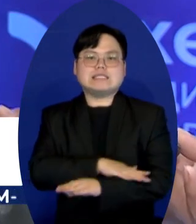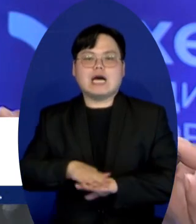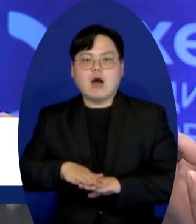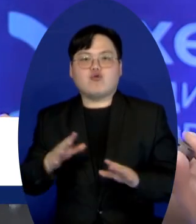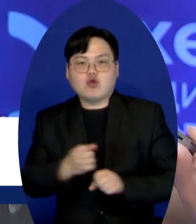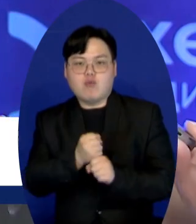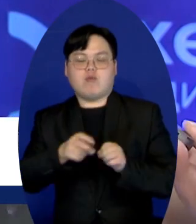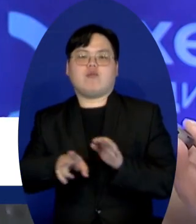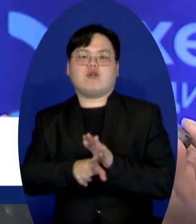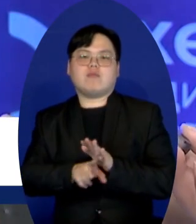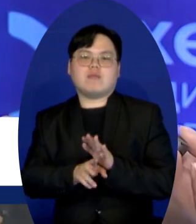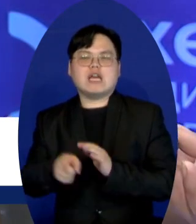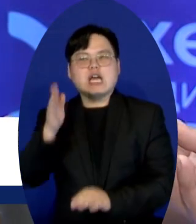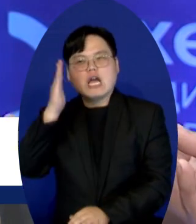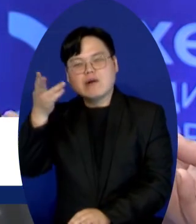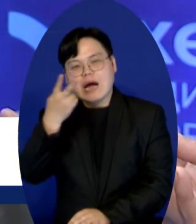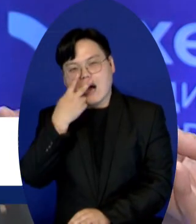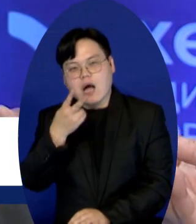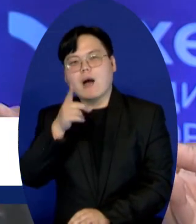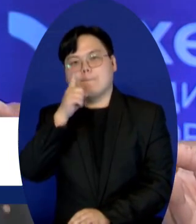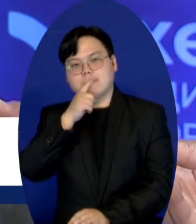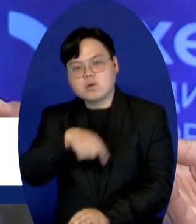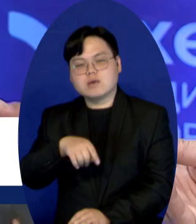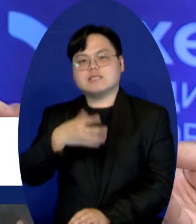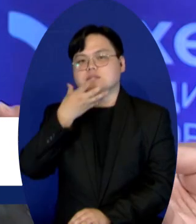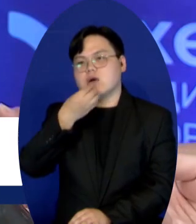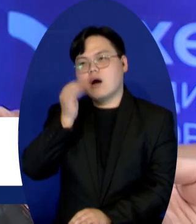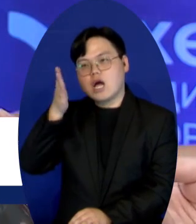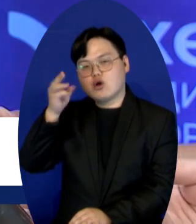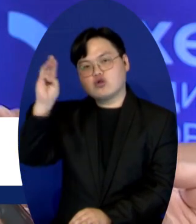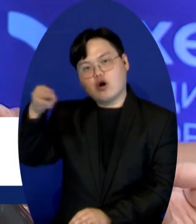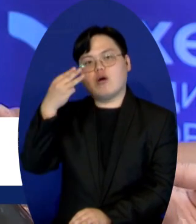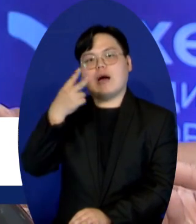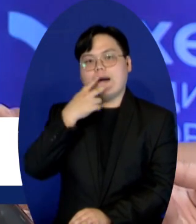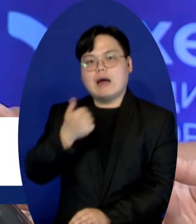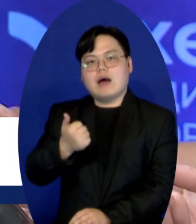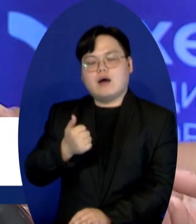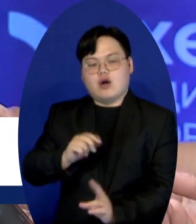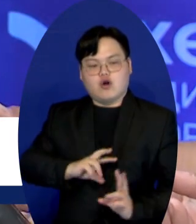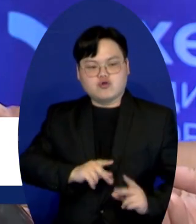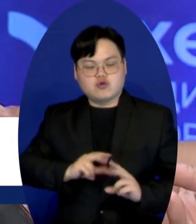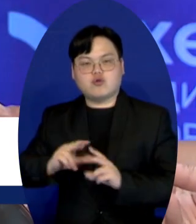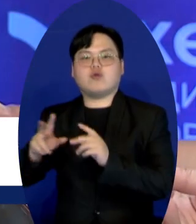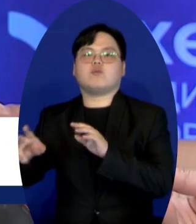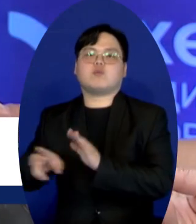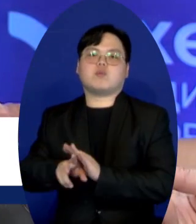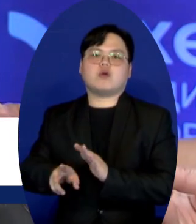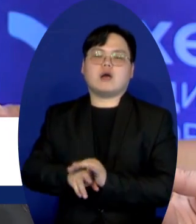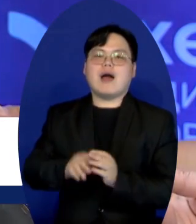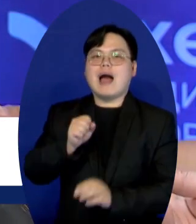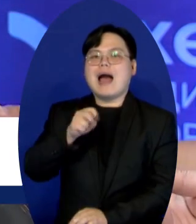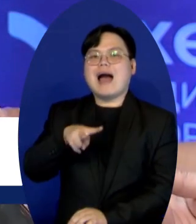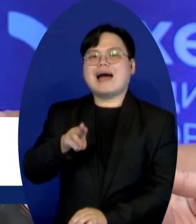энэ ирээдүйг харсан ийм тод яриа, ийм алсын хараа байгаа нь одоо энэ өөрчлөлтүүдийг авчирна. Яг ийм